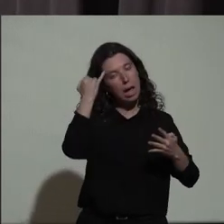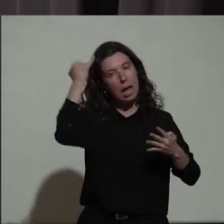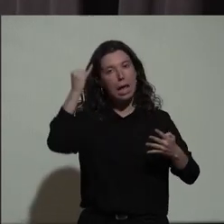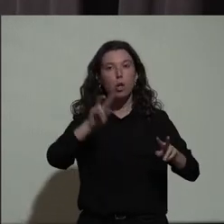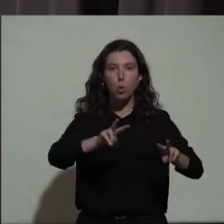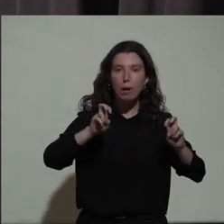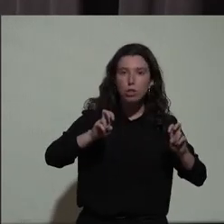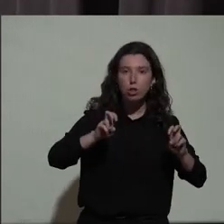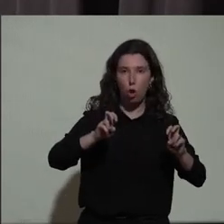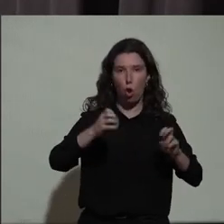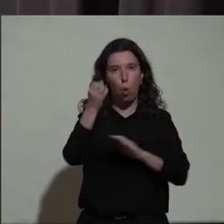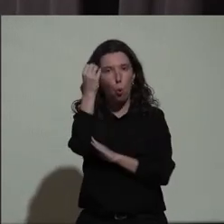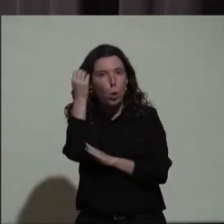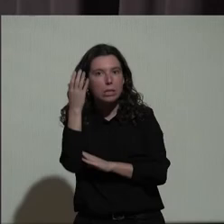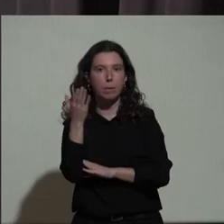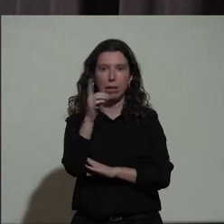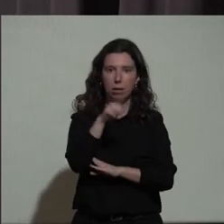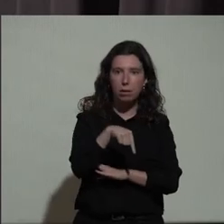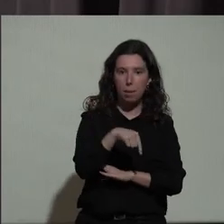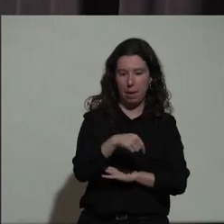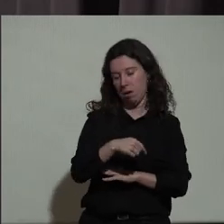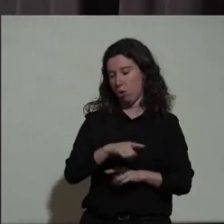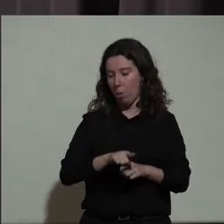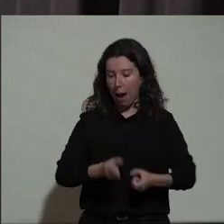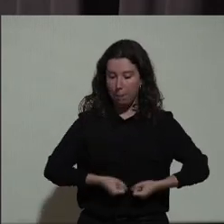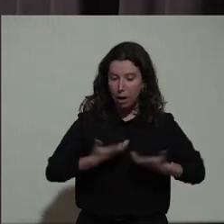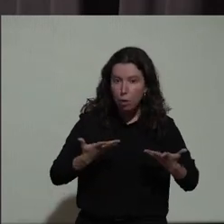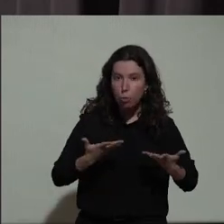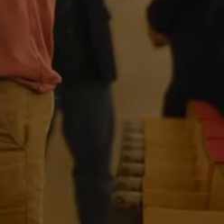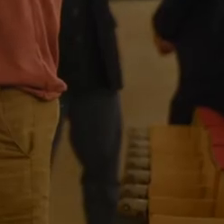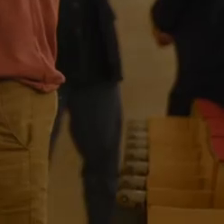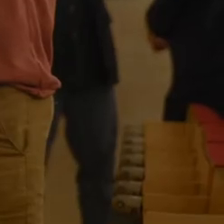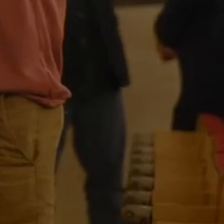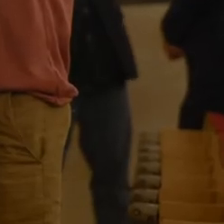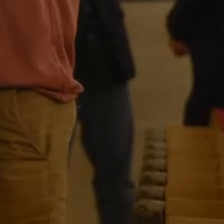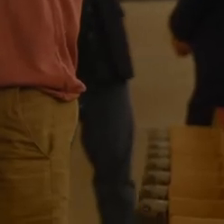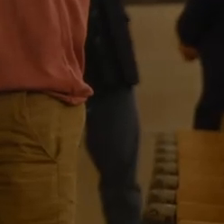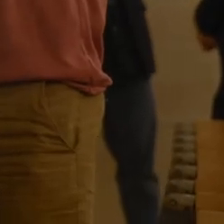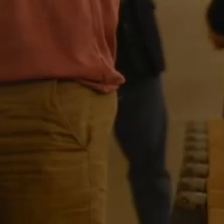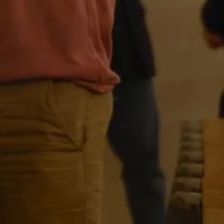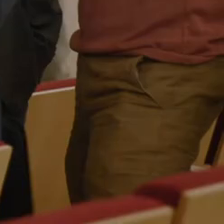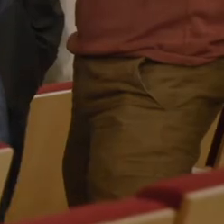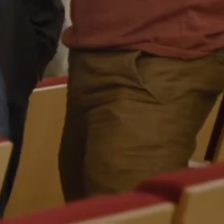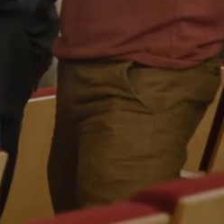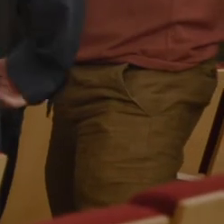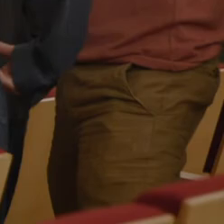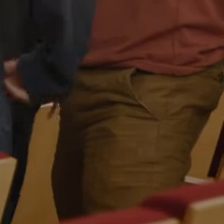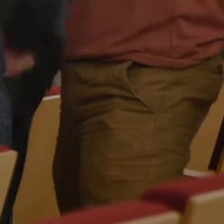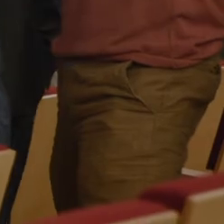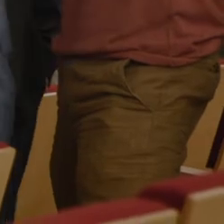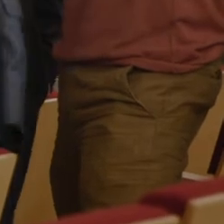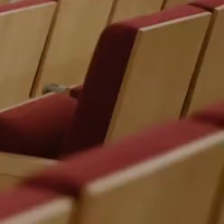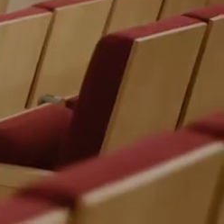de coneixement, l'emprenedoria, la igualtat d'oportunitats, la internacionalització i la responsabilitat social